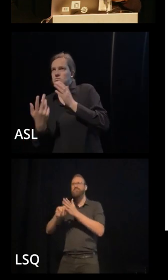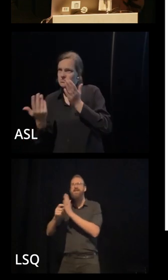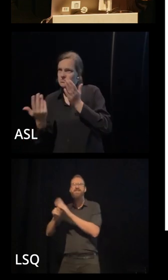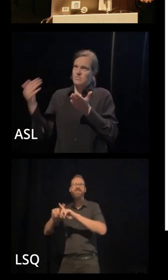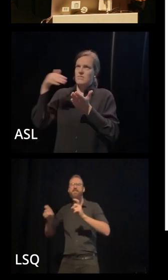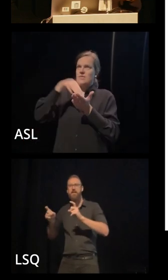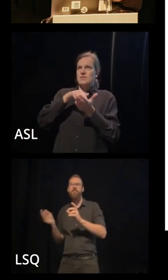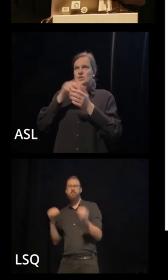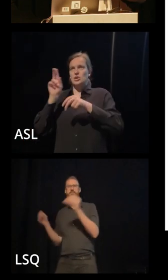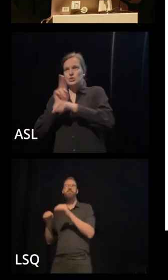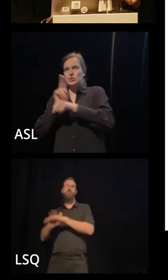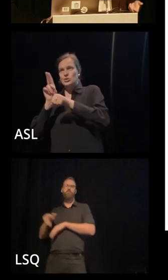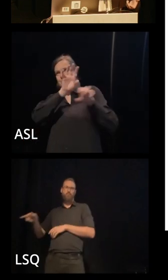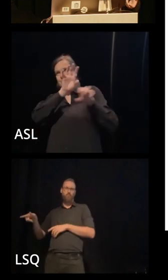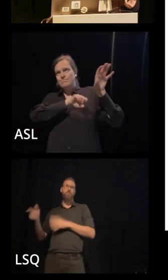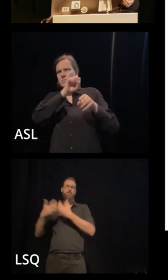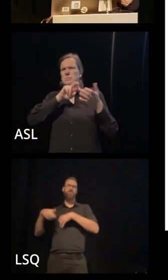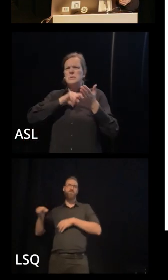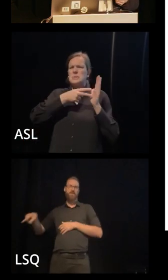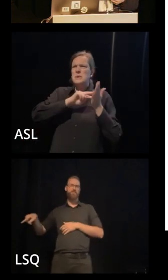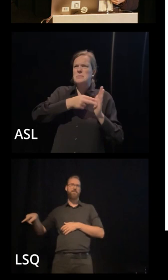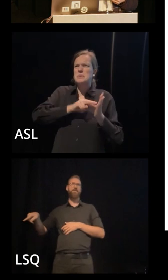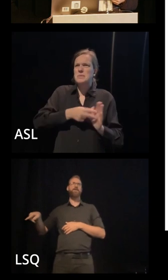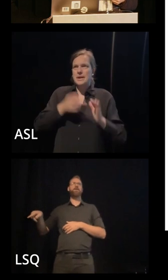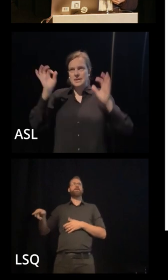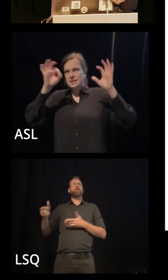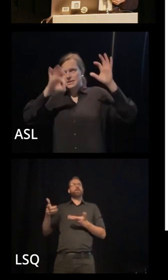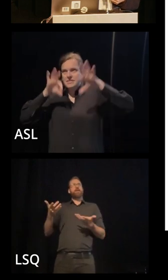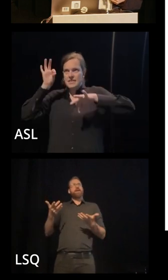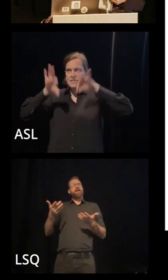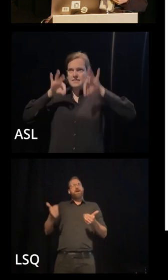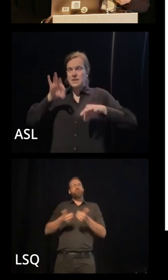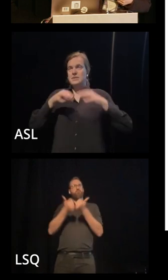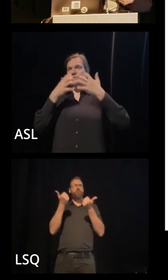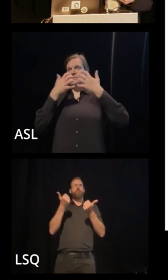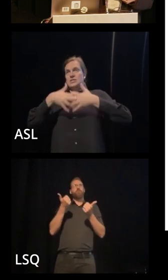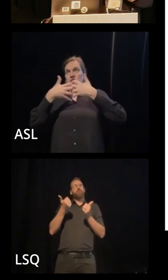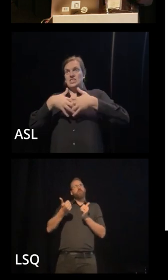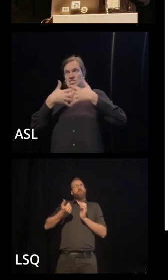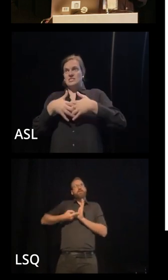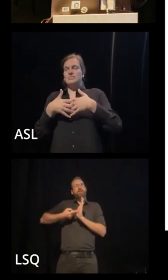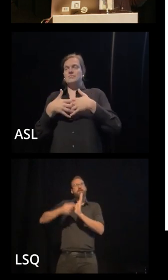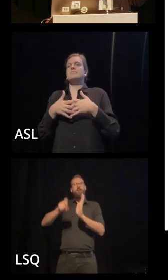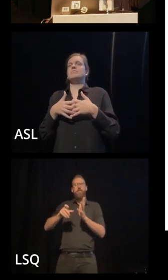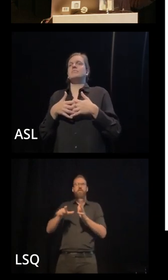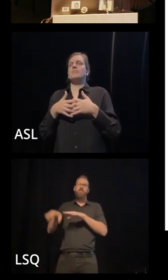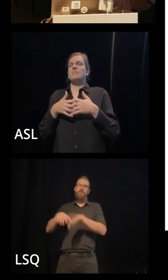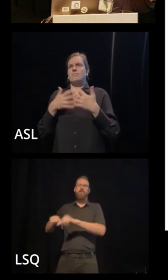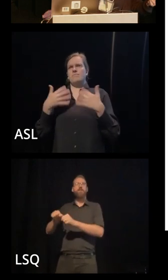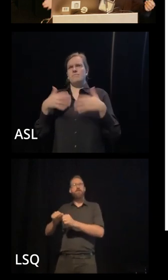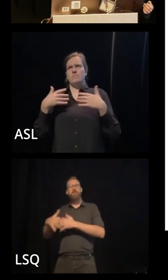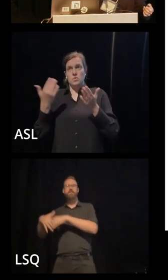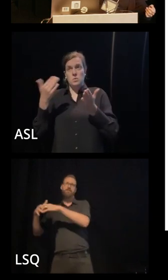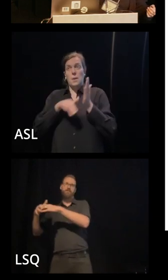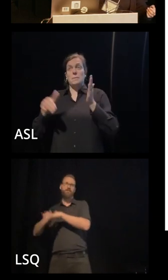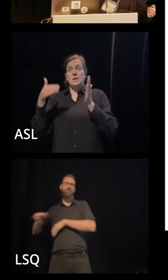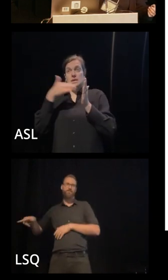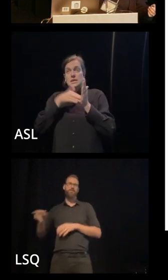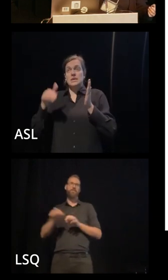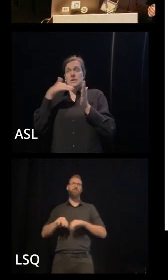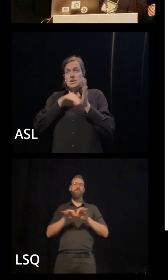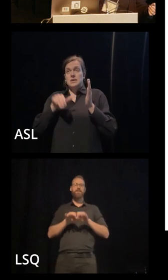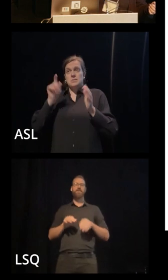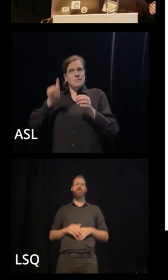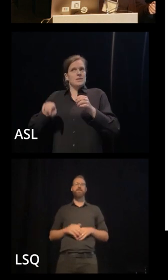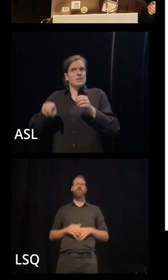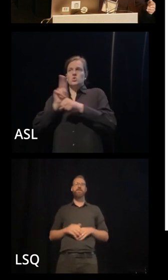justement en métaphore à tout ce qui se passe au niveau de l'industrie maritime actuellement. En gros, les 2 premières étapes, c'était 4 ans